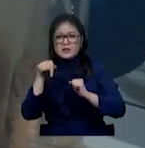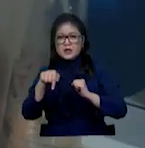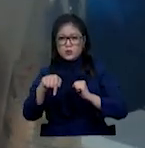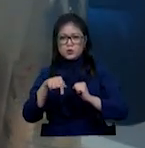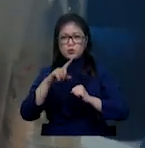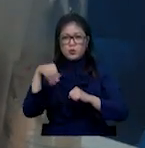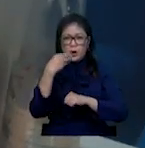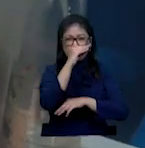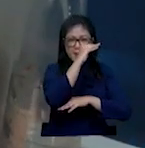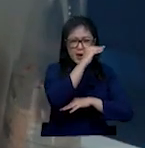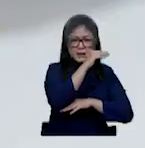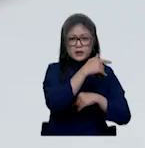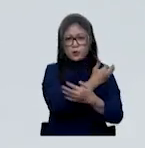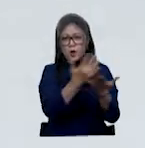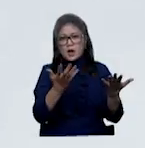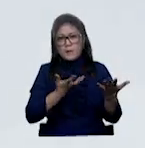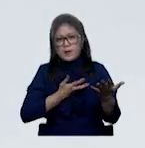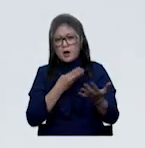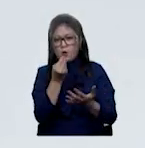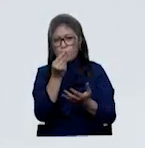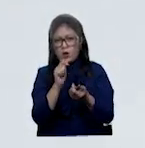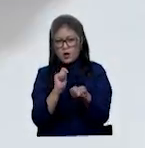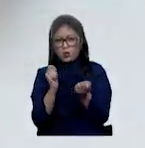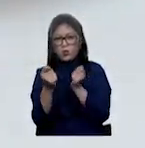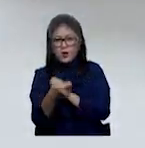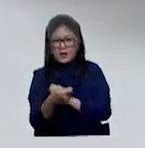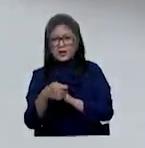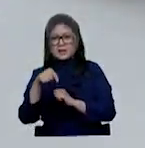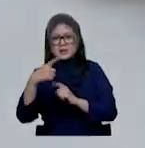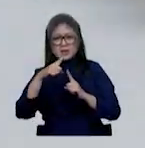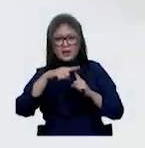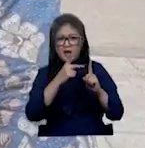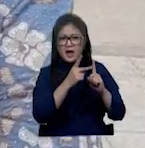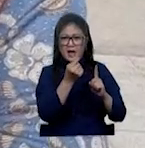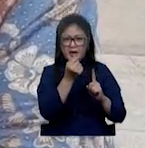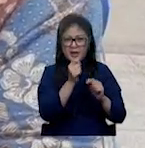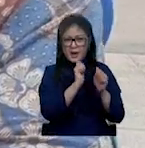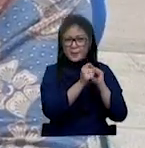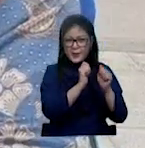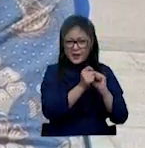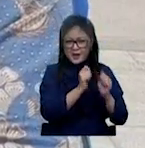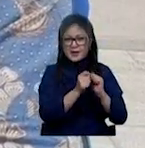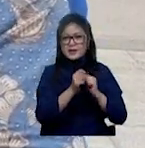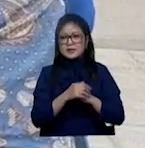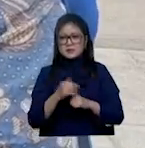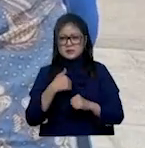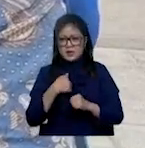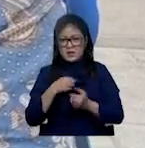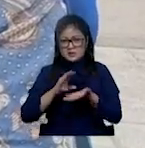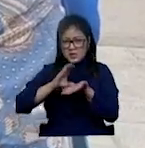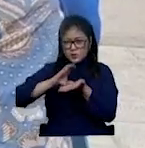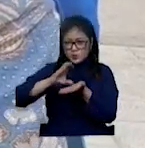mengaku sengaja menukarkan uang receh dalam jumlah besar untuk keperluan THR Lebaran. Ini satu set 3.800.000